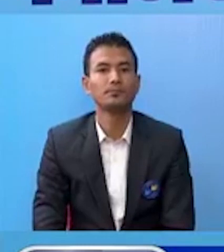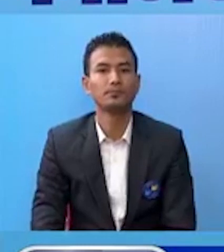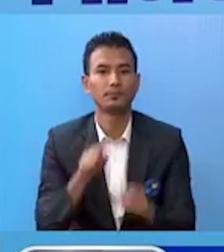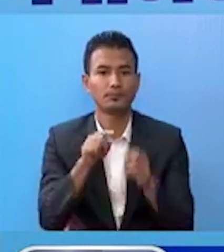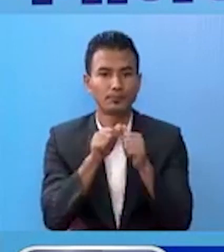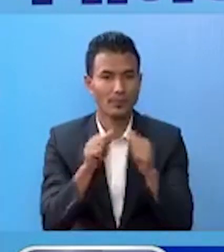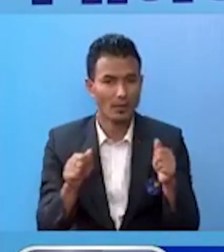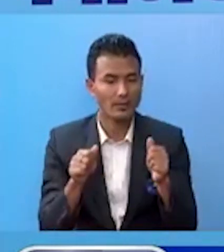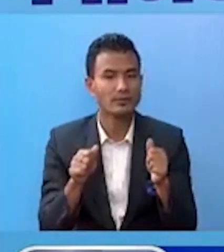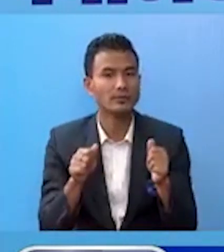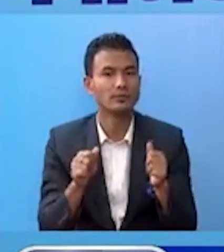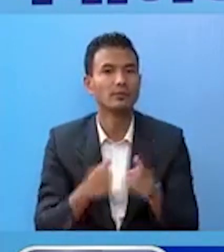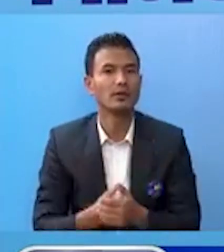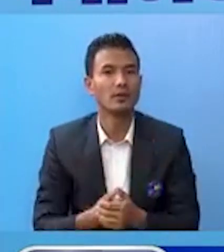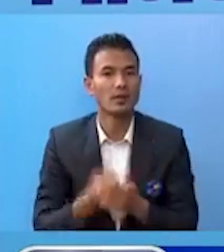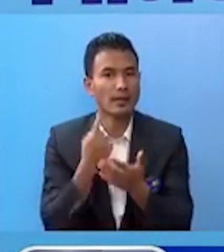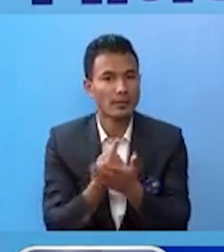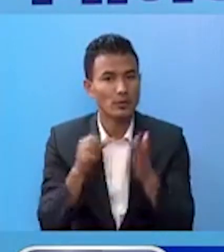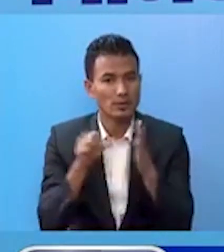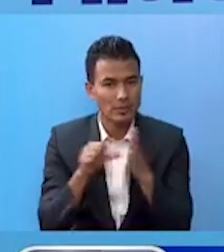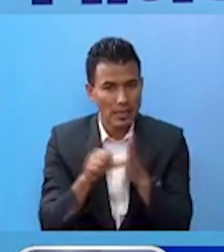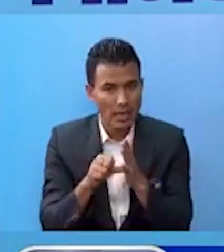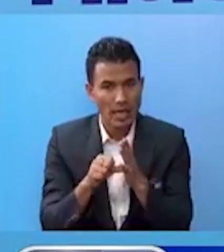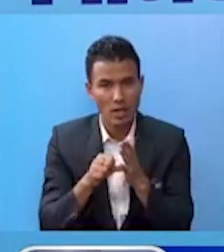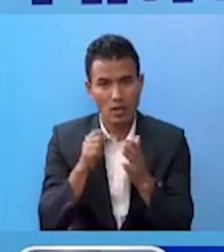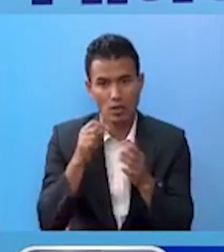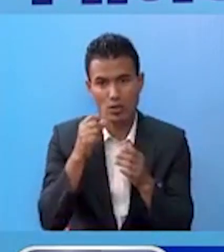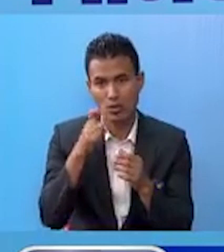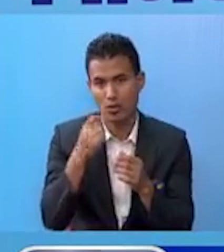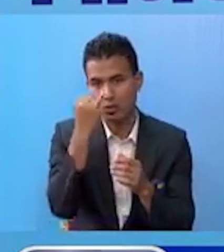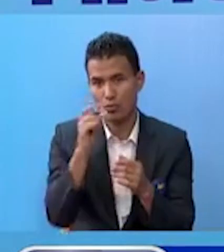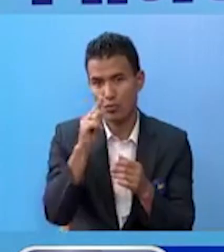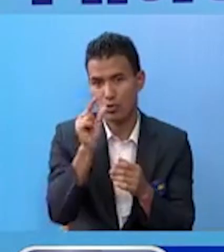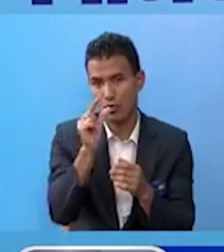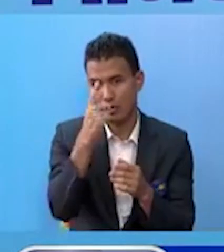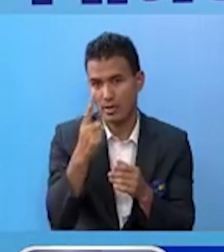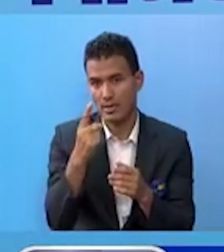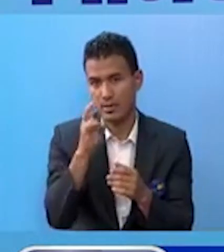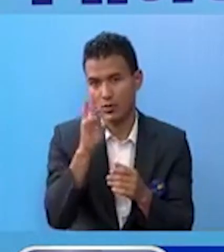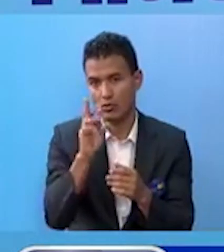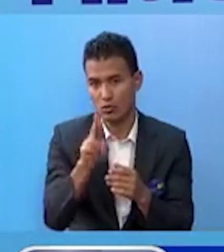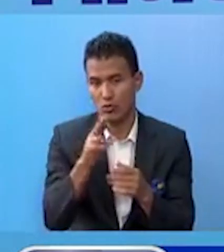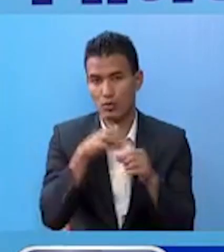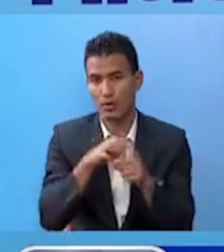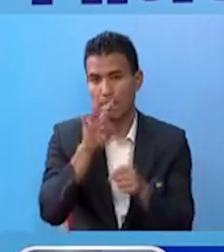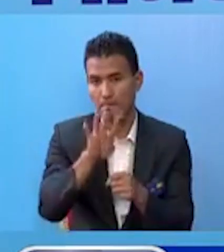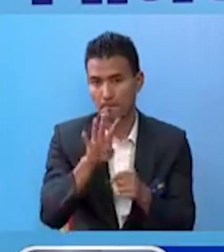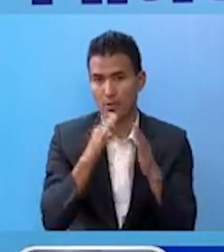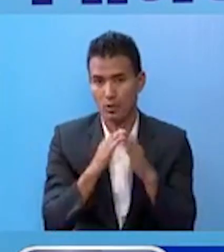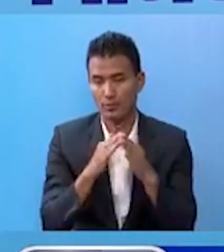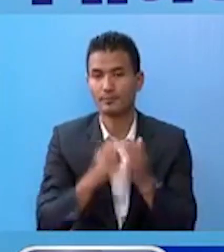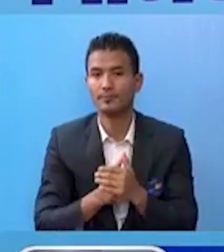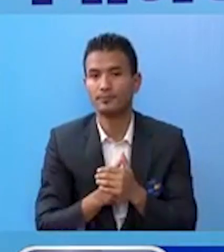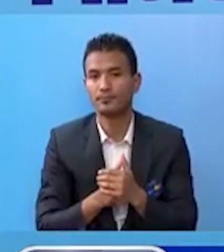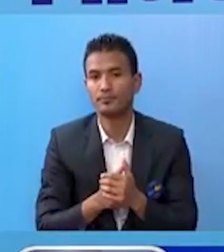यसै गरी काठमाडौँ जिल्ला गोकर्णेश्वर नगरपालिका वार्ड नम्बर 4 घर भएका